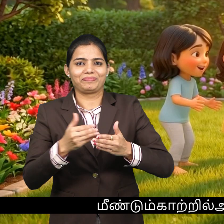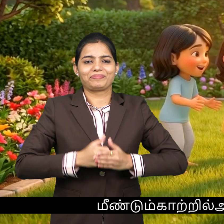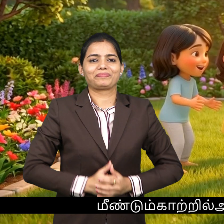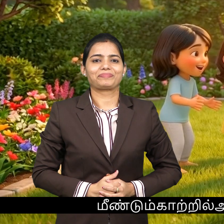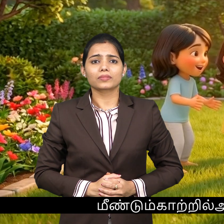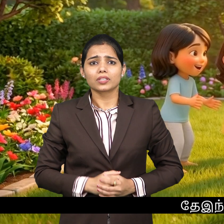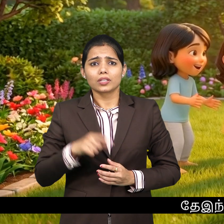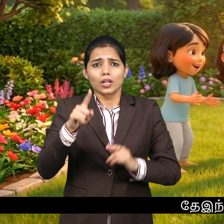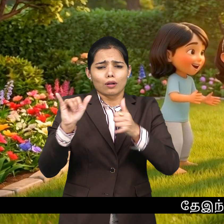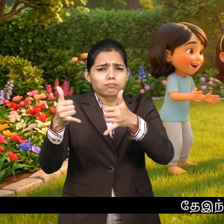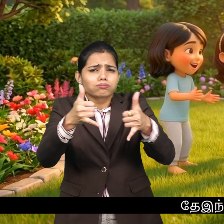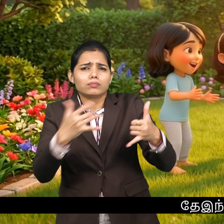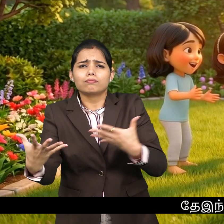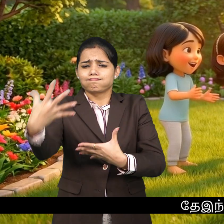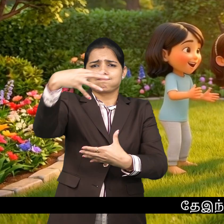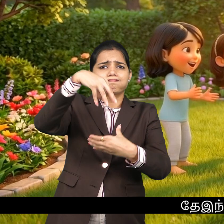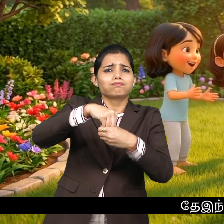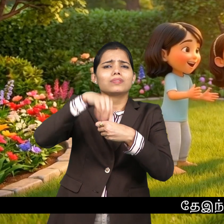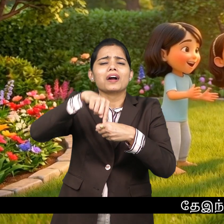அனுப்புவதே இந்த விளையாட்டு.